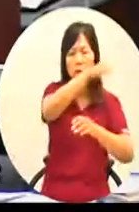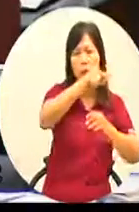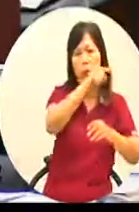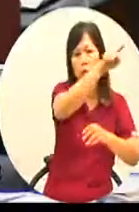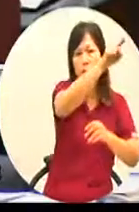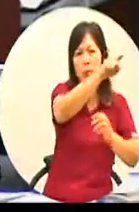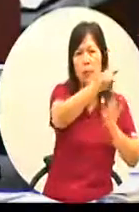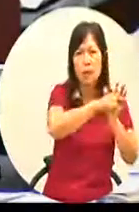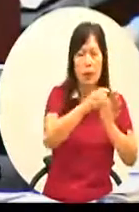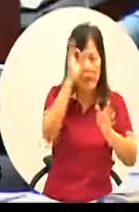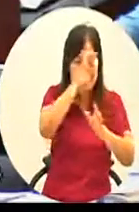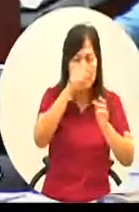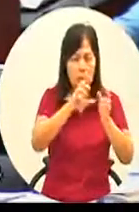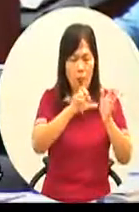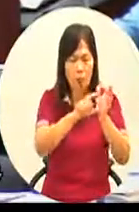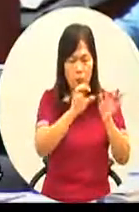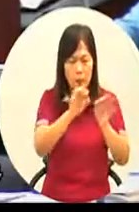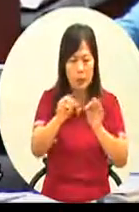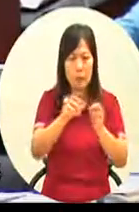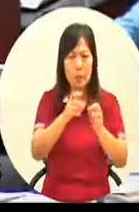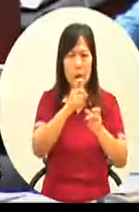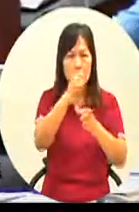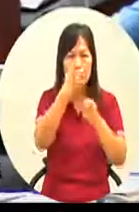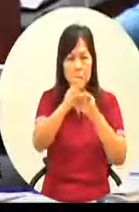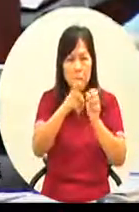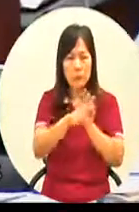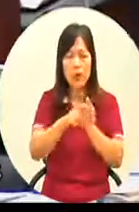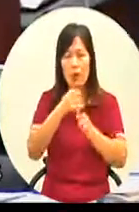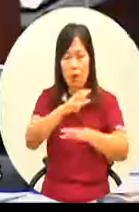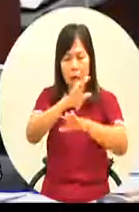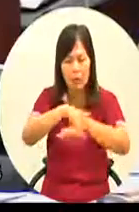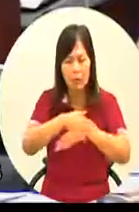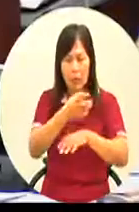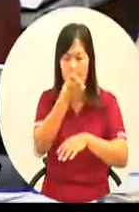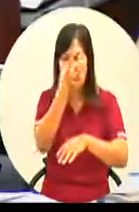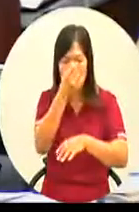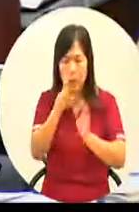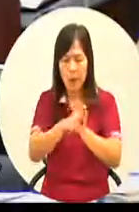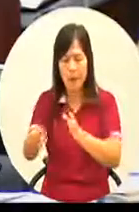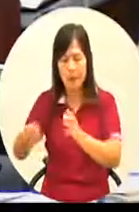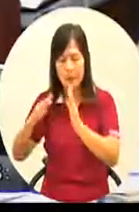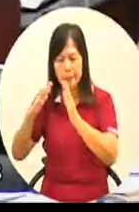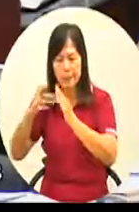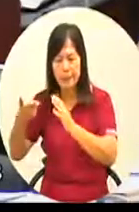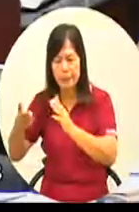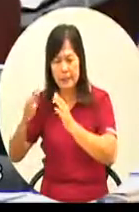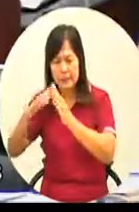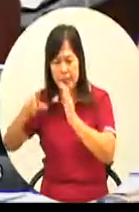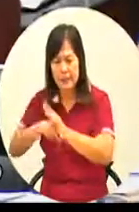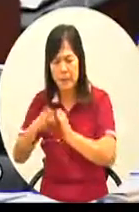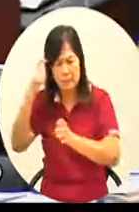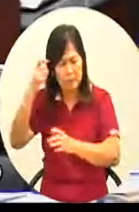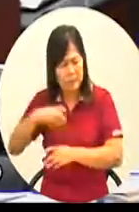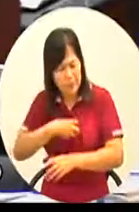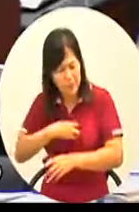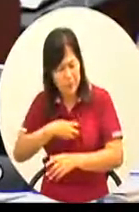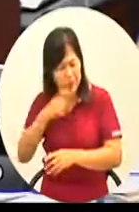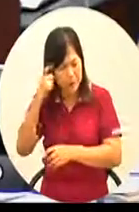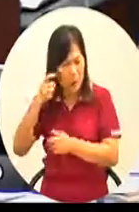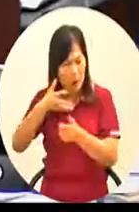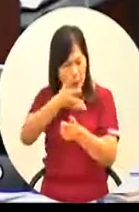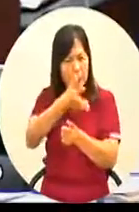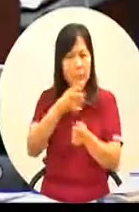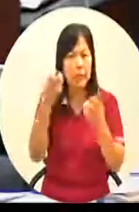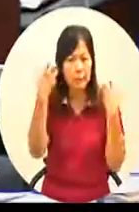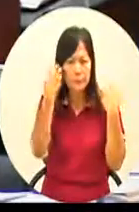延误要10分钟，结果无救。所以讲家属足怨叹，嘛要对这责任。所以讲我是讲这个门